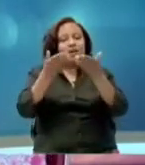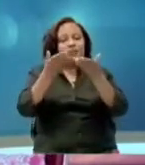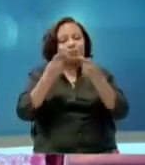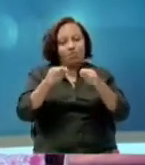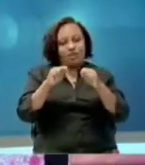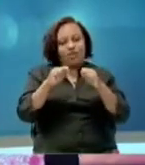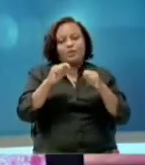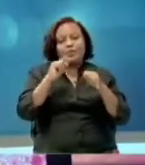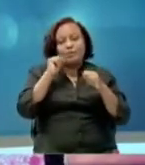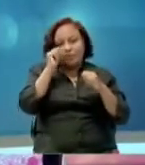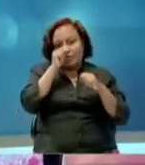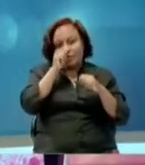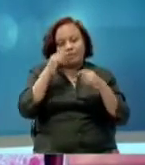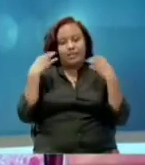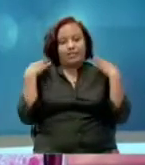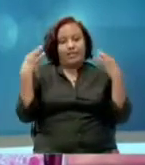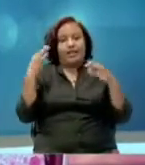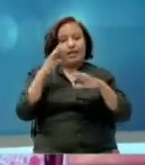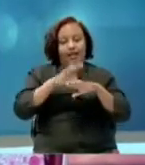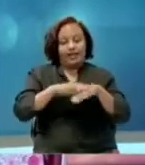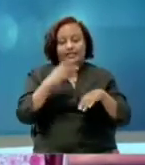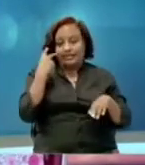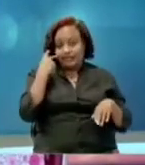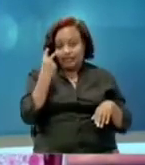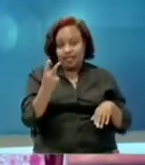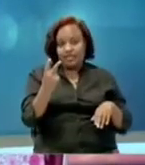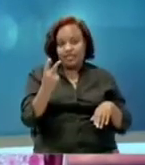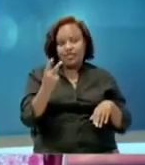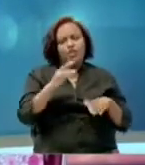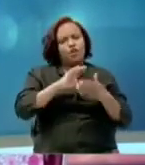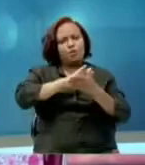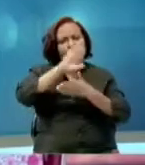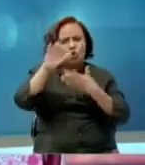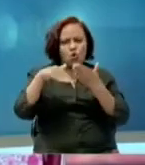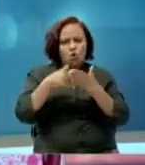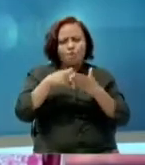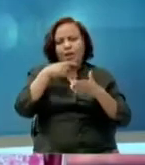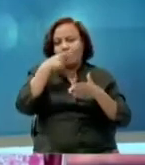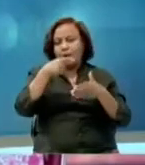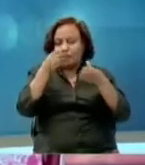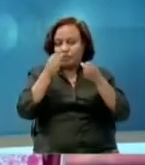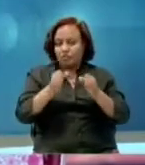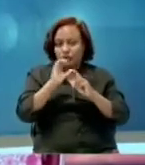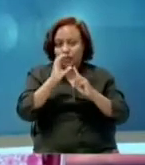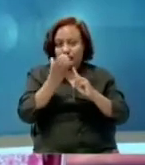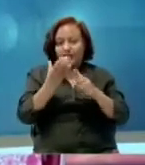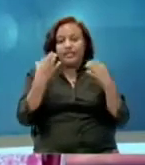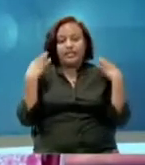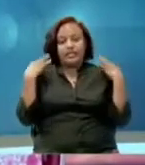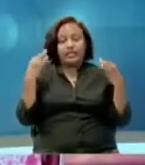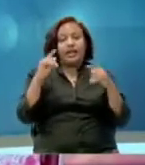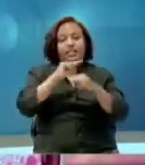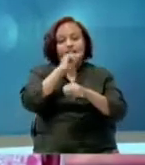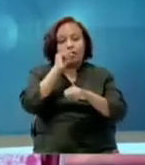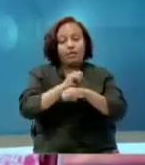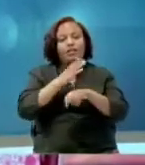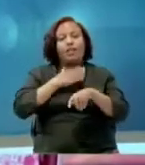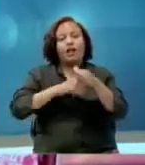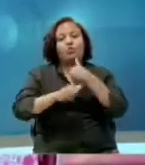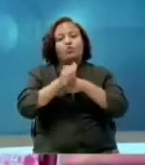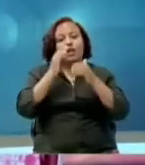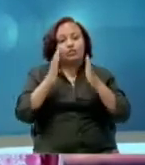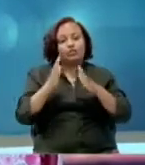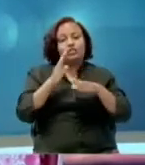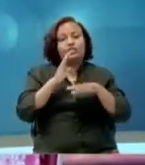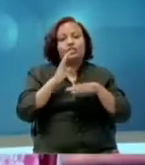በሀገራችን በተለይ ጤናው ላይ ስንጀምር የጤና በሁሉም ሊባል በሚችል ሁኔታ የጤና ተቋማት ለአካል ጉዳተኞች ተደራሽ